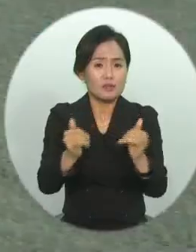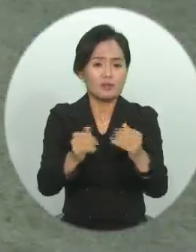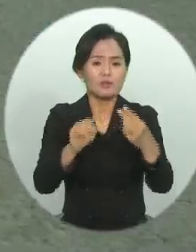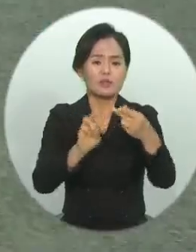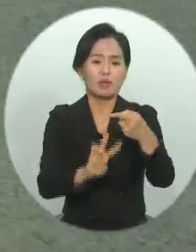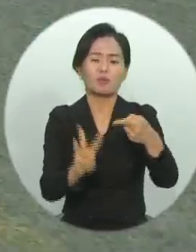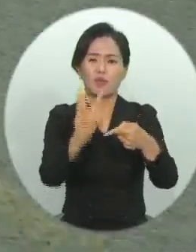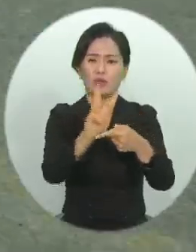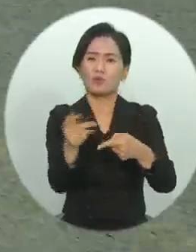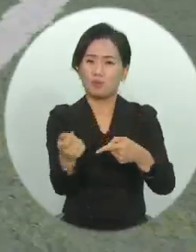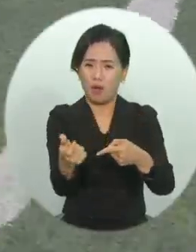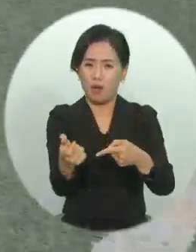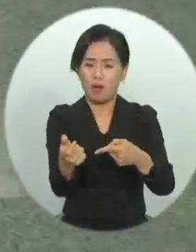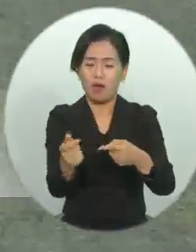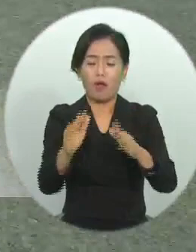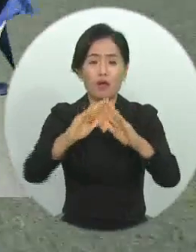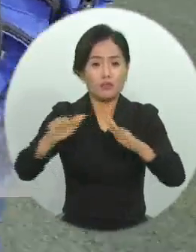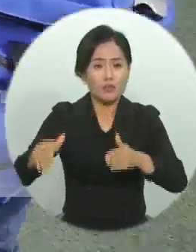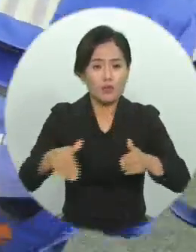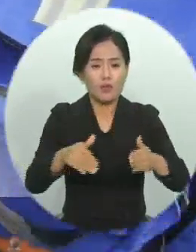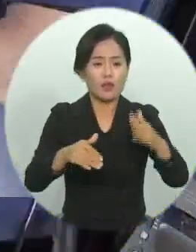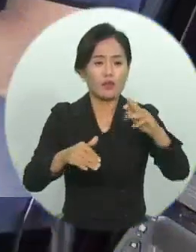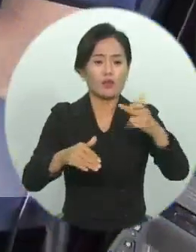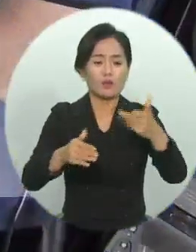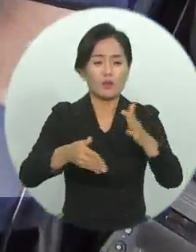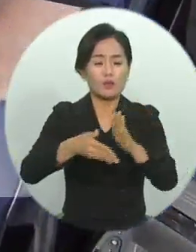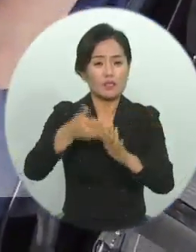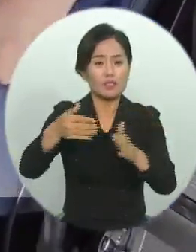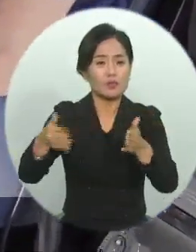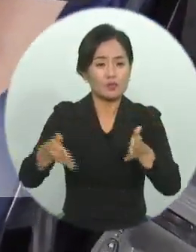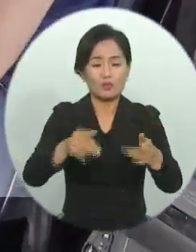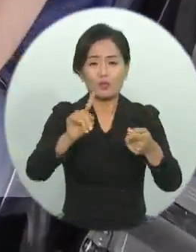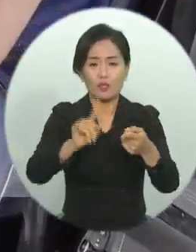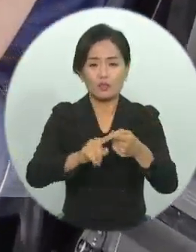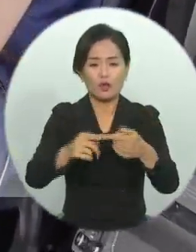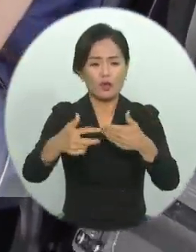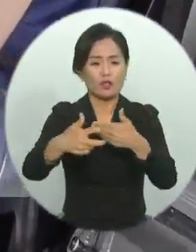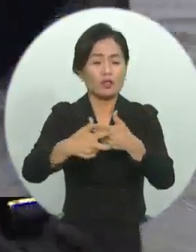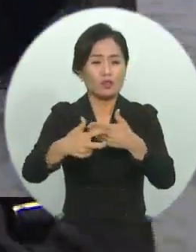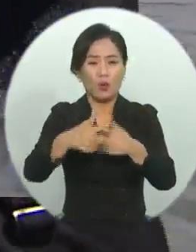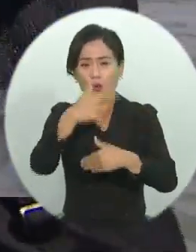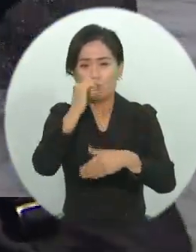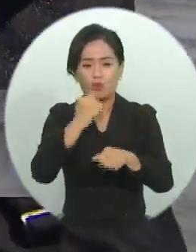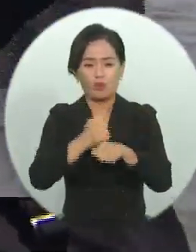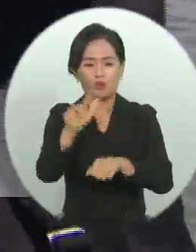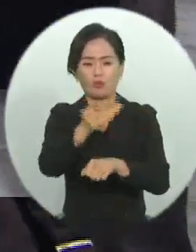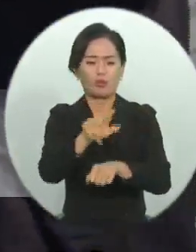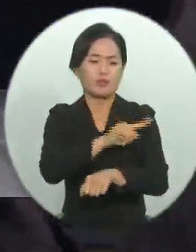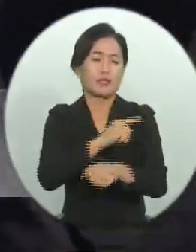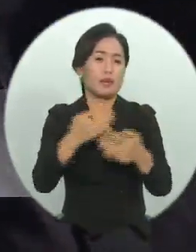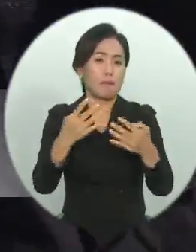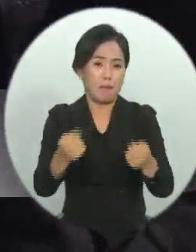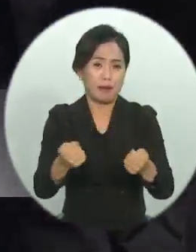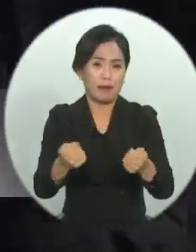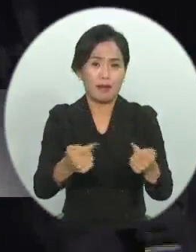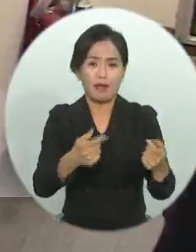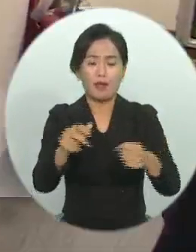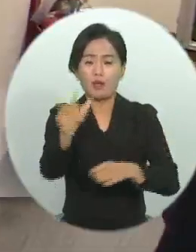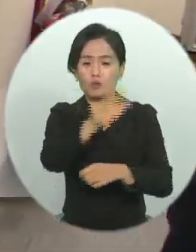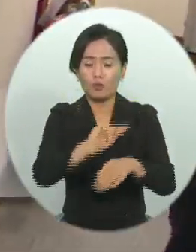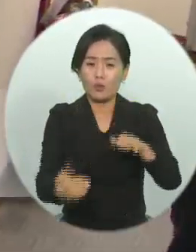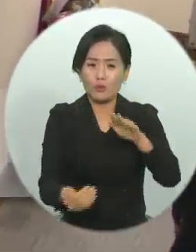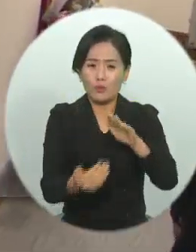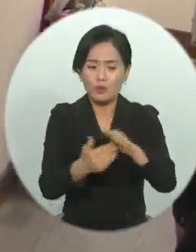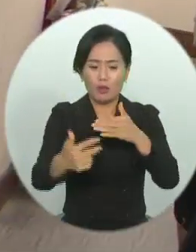수준입니다. 전남 17개 군단위 지자체들은 중증 응급 의료 취약지로 전국에서 가장 많습니다. 이처럼 전국 최대